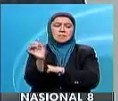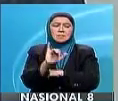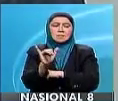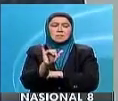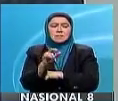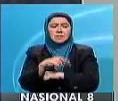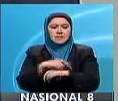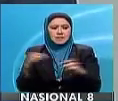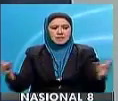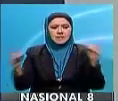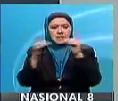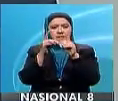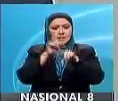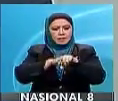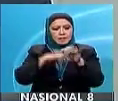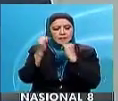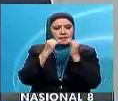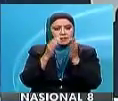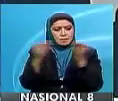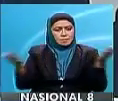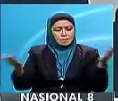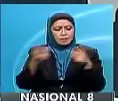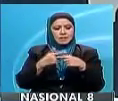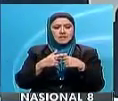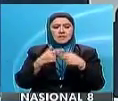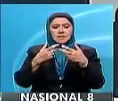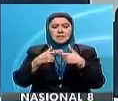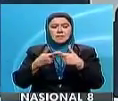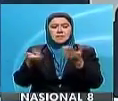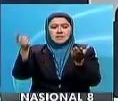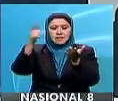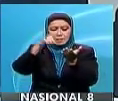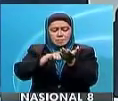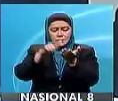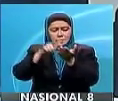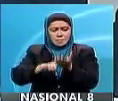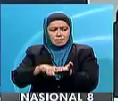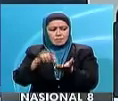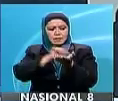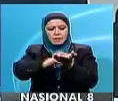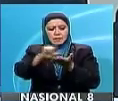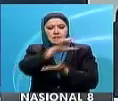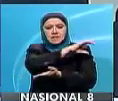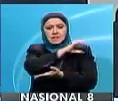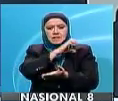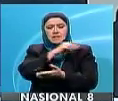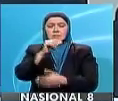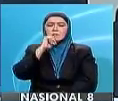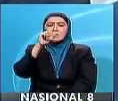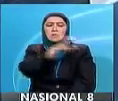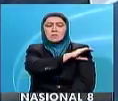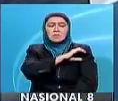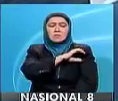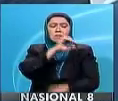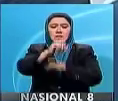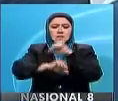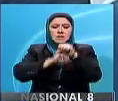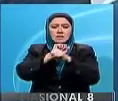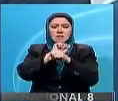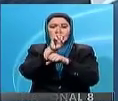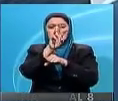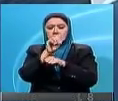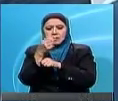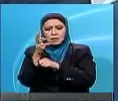Beliau ditemui pada sidang media sempena pelancaran laporan kaji selidik kadar gaji eksekutif dan bukan eksekutif bagi tahun